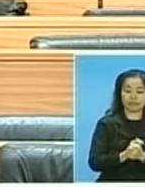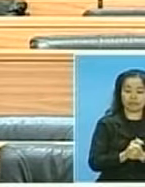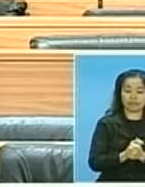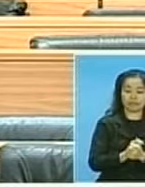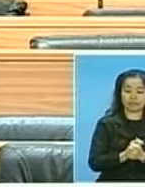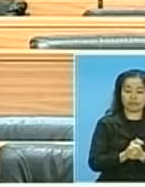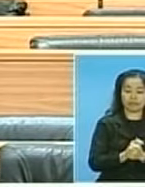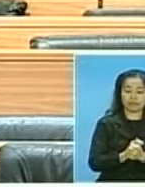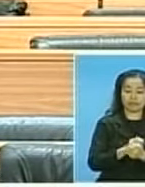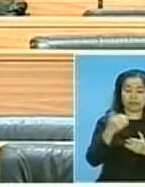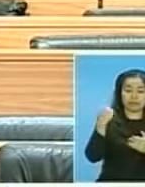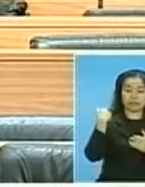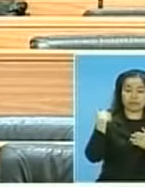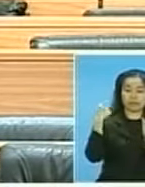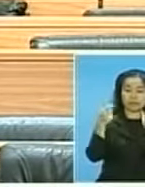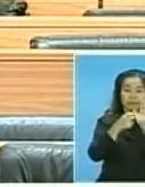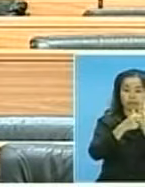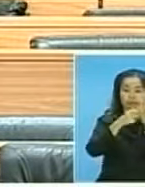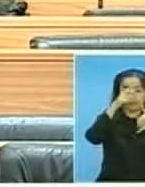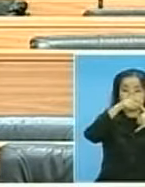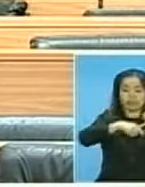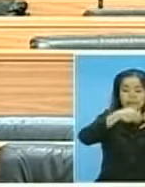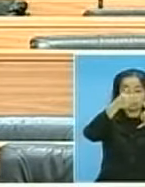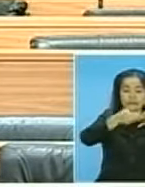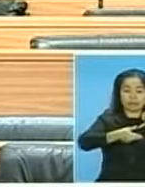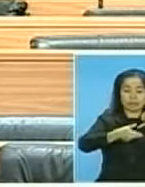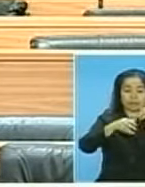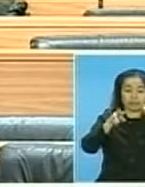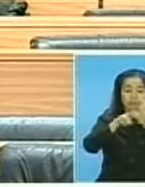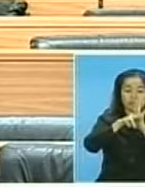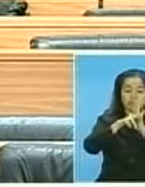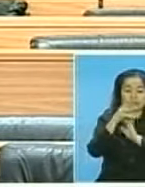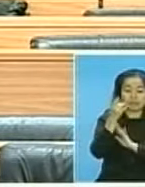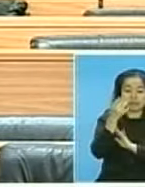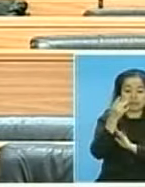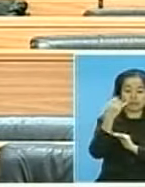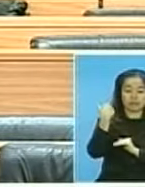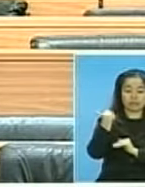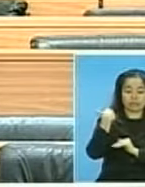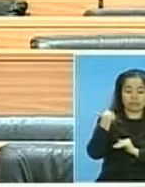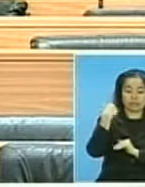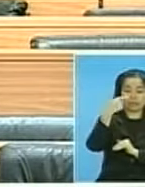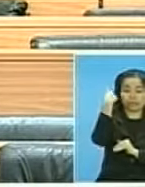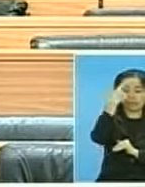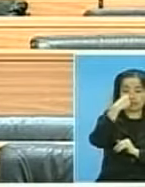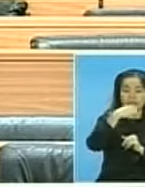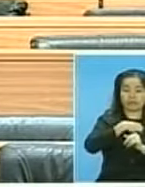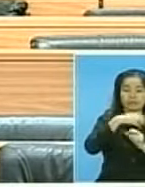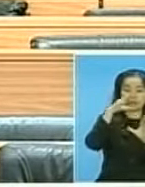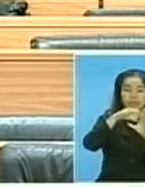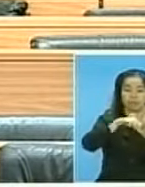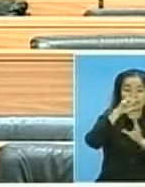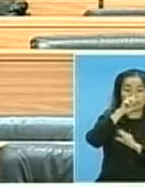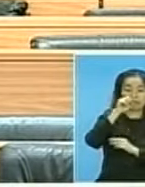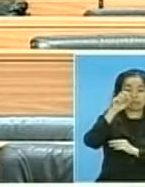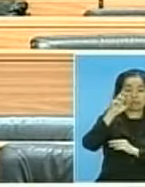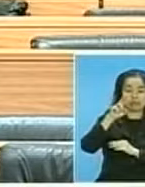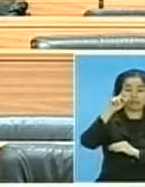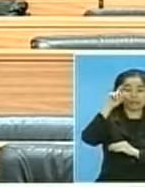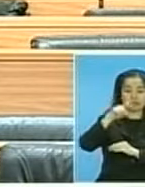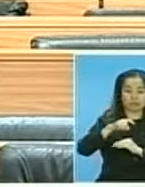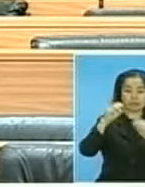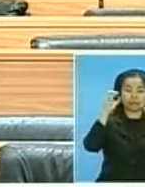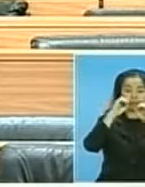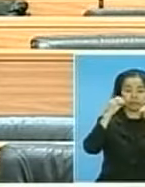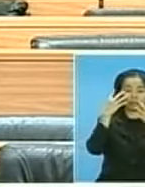ให้กำหนดคุณสมบัติต้องห้ามว่าผู้ที่จะมาเป็นสสรนั้นต้องไม่เคยต้องคำพิพ